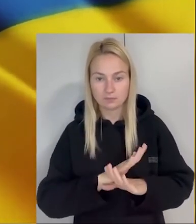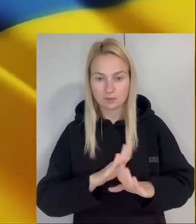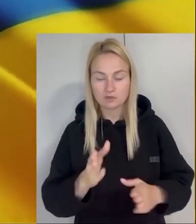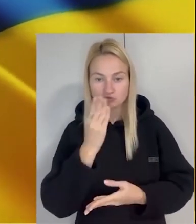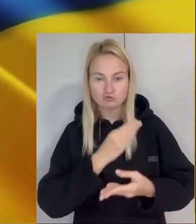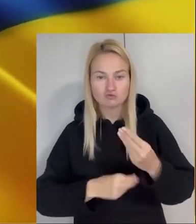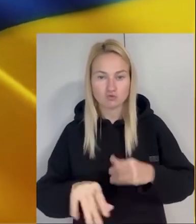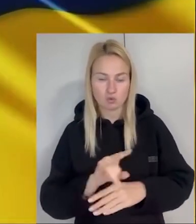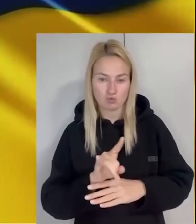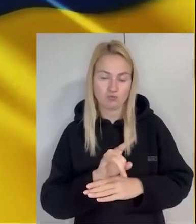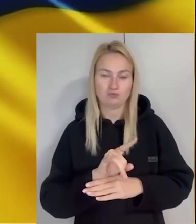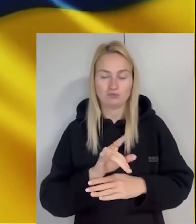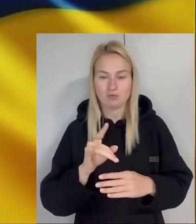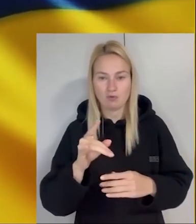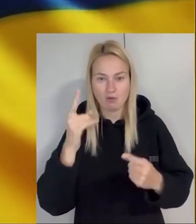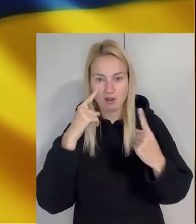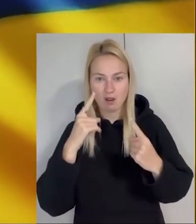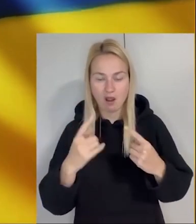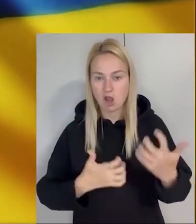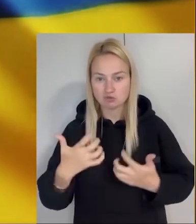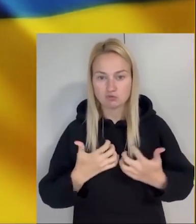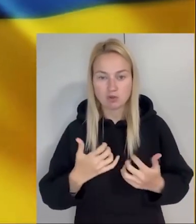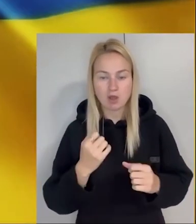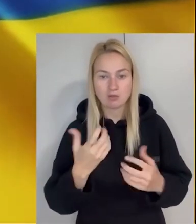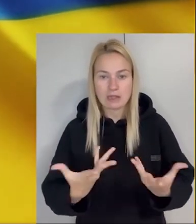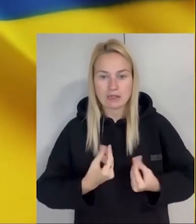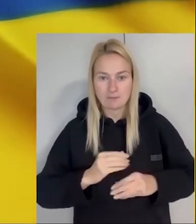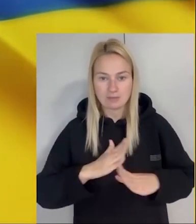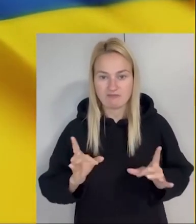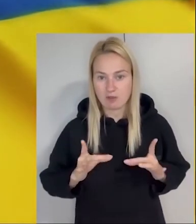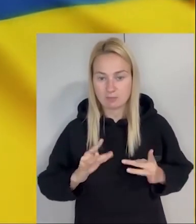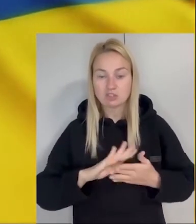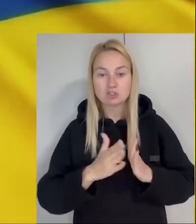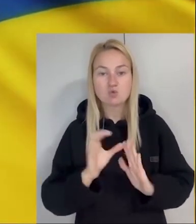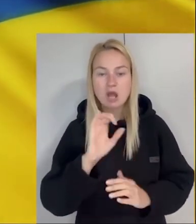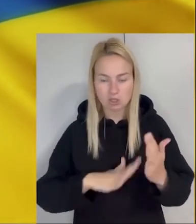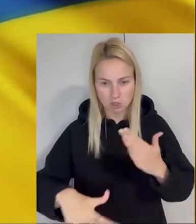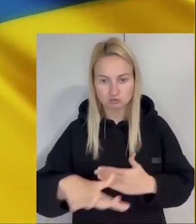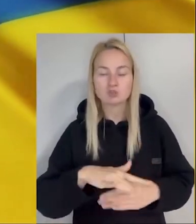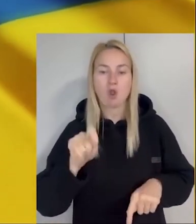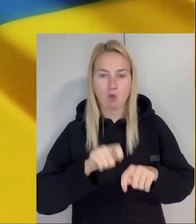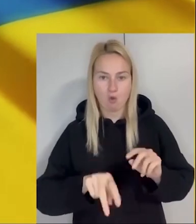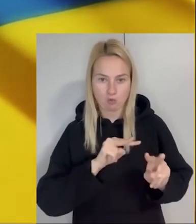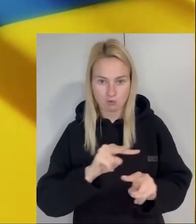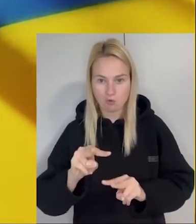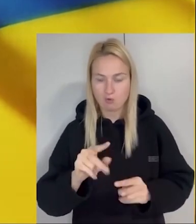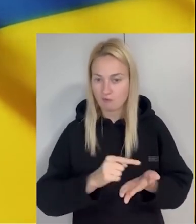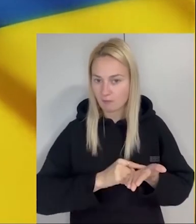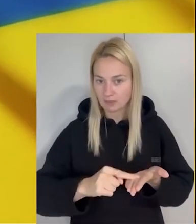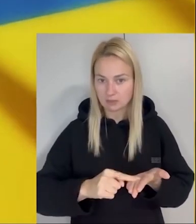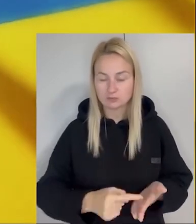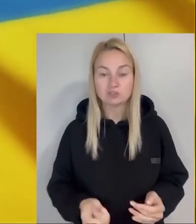штучного ажіотажу та не піддаватися паніці, бо ситуація на Сумщині, вкотре підкреслюю, контрольована. І разом з